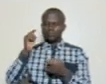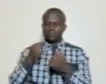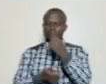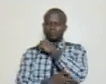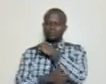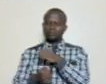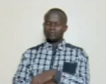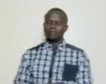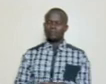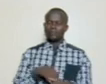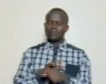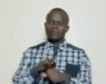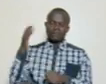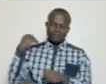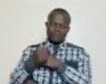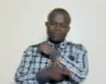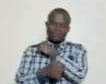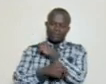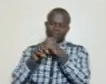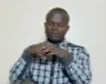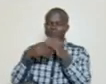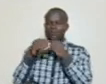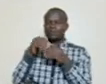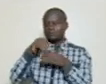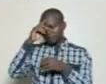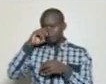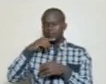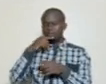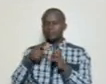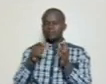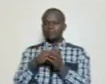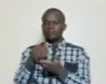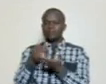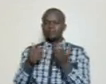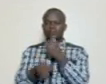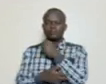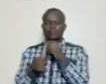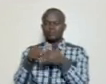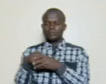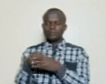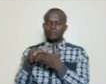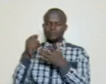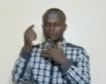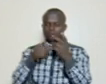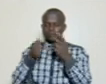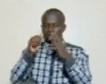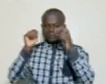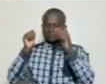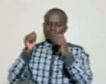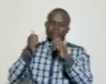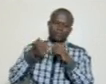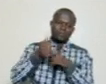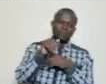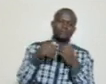cy'ubwambuzi. Bakundaga nyine kwambura abantu baje nko gucuruza hano Nyabugogo bakambura abantu babatse imitwaro yabo bakaba